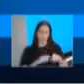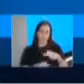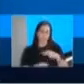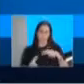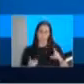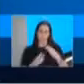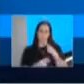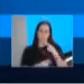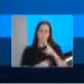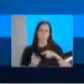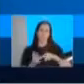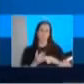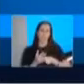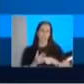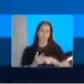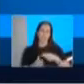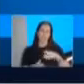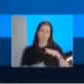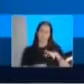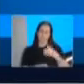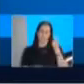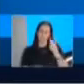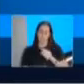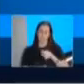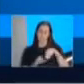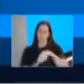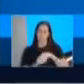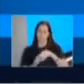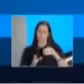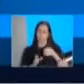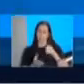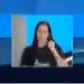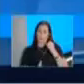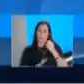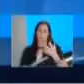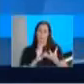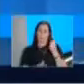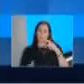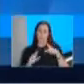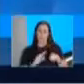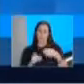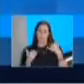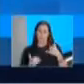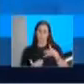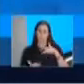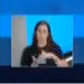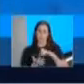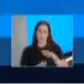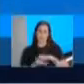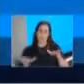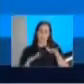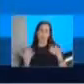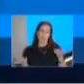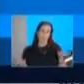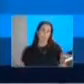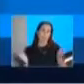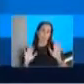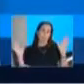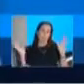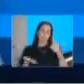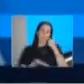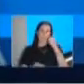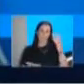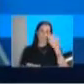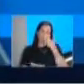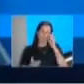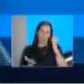אז כאן לנו לשים קודם כל את היד במקומות האלה, שהם לא נמצאים בבסיס התקציב, ולקחת ולקצץ. כרגע אנחנו נמצאים גם בלי ממשלה, אז בכלל